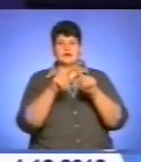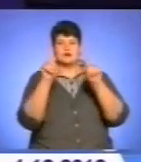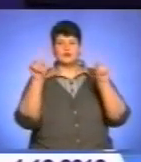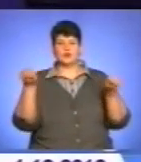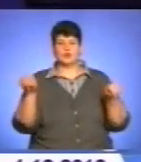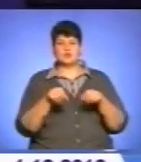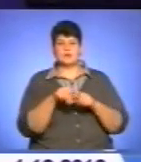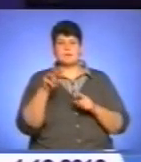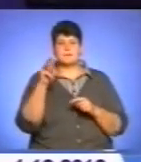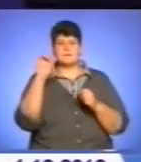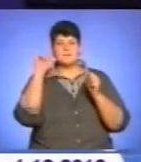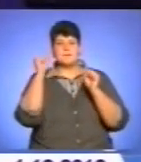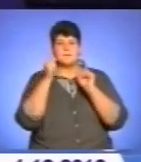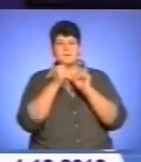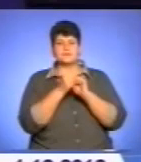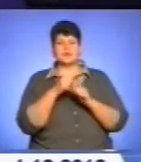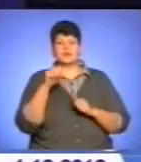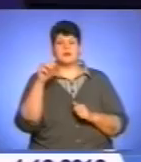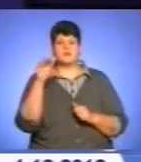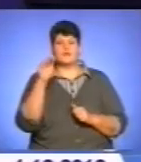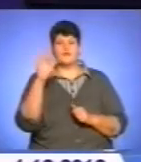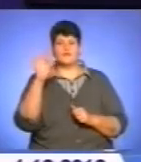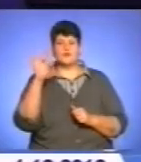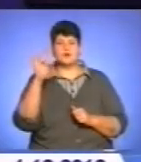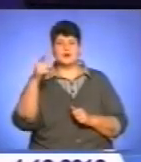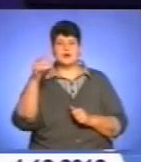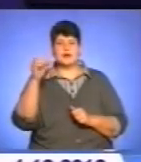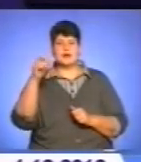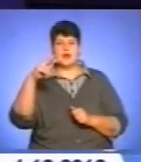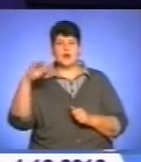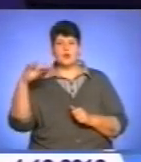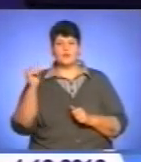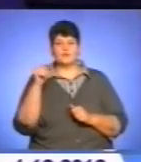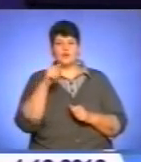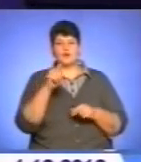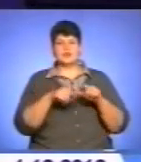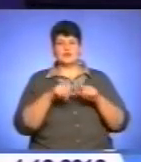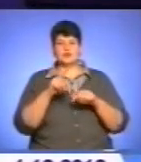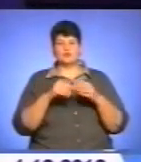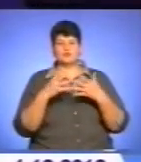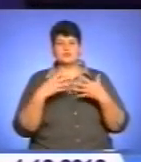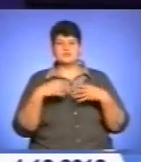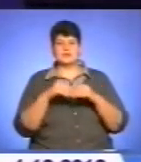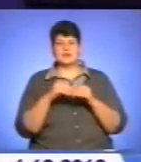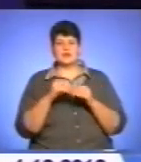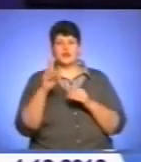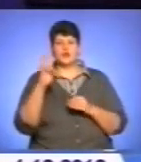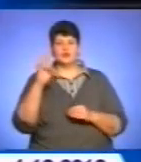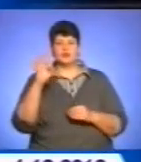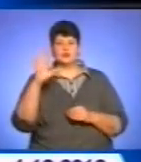Форгелю, багаторічному художньому керівнику, директору нашого театру у його рідному селі Новосілка під Волочиського